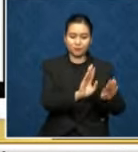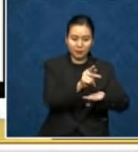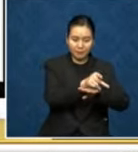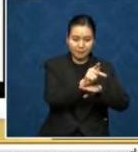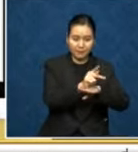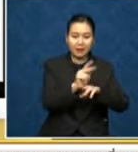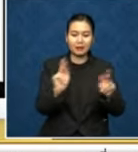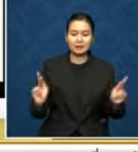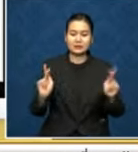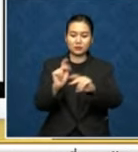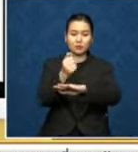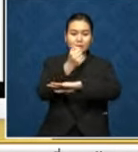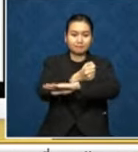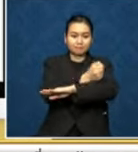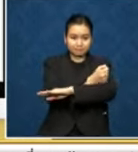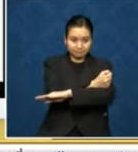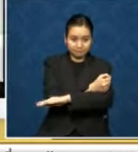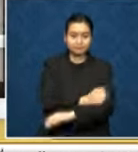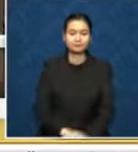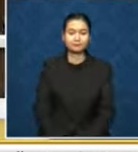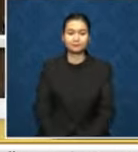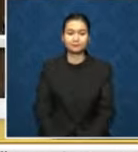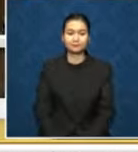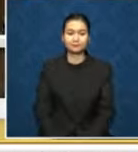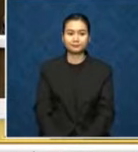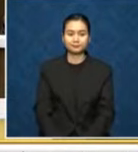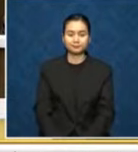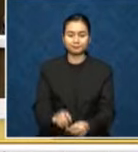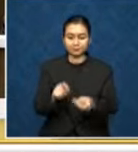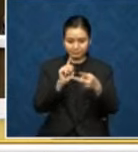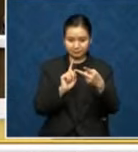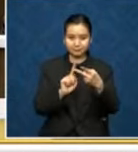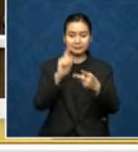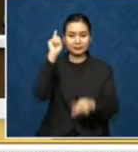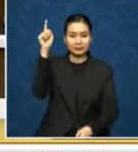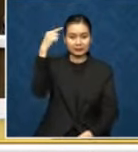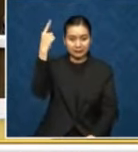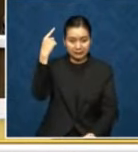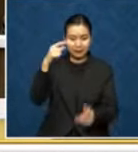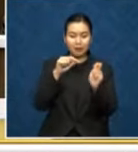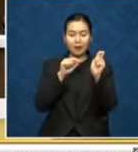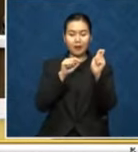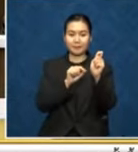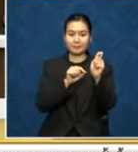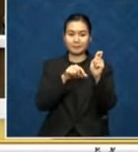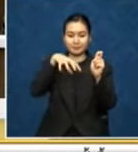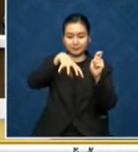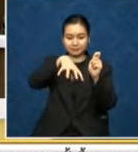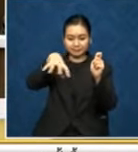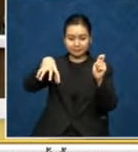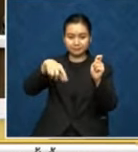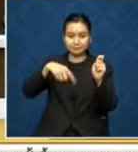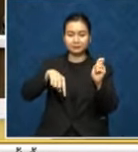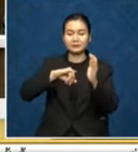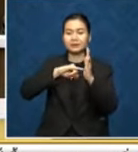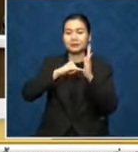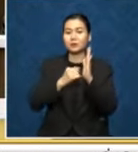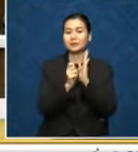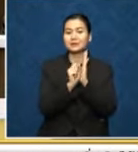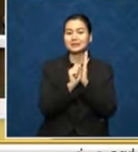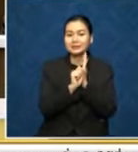ทรวงแรงงานครับเรื่องที่สองสถานที่ท่องเที่ยวในอำเภอคุณหารอำเภอพระสิงห์จังหวัดศรีสะเก